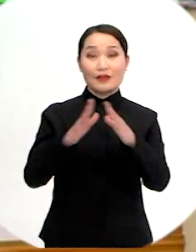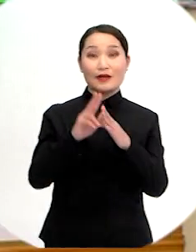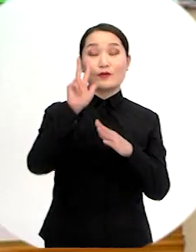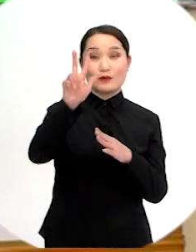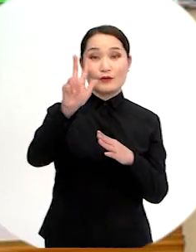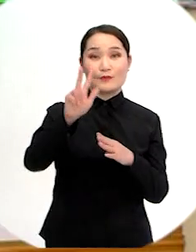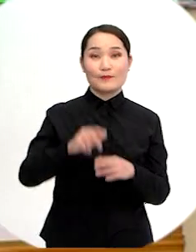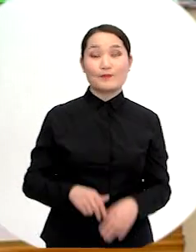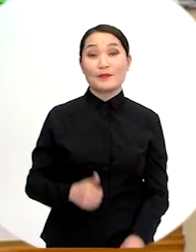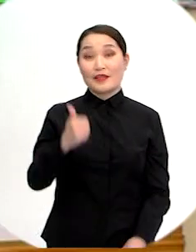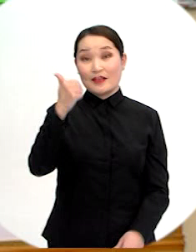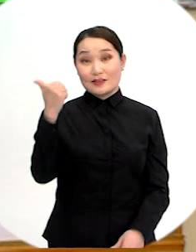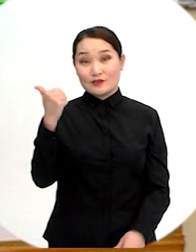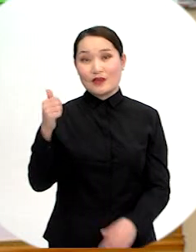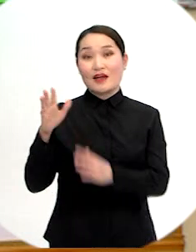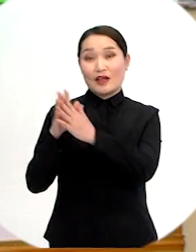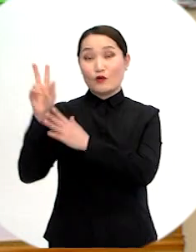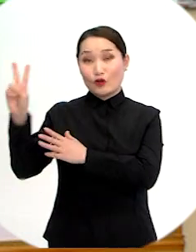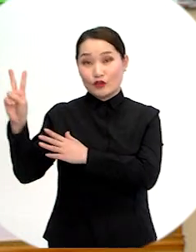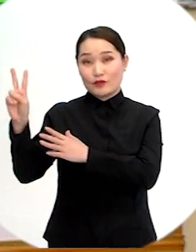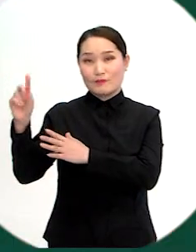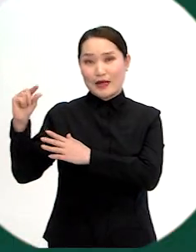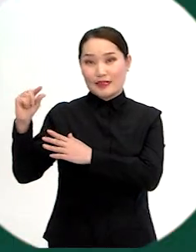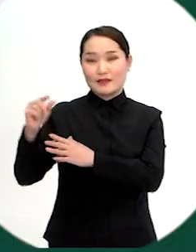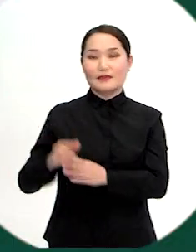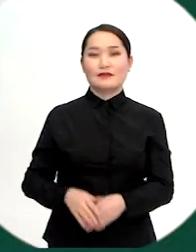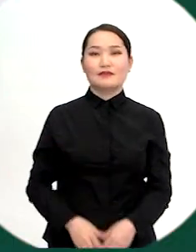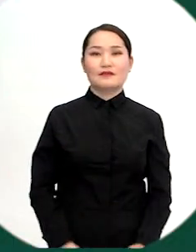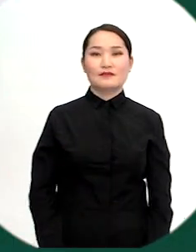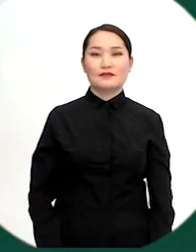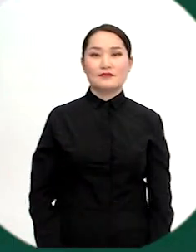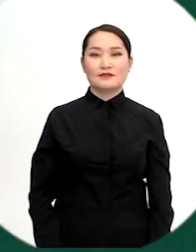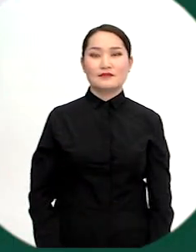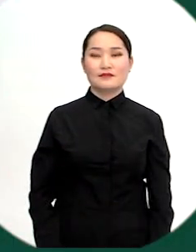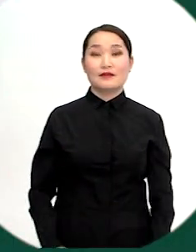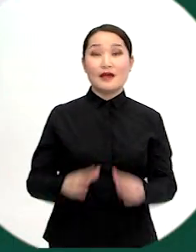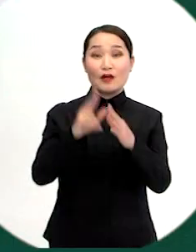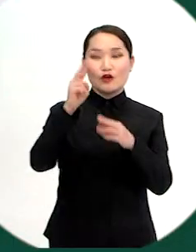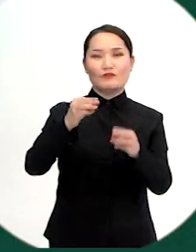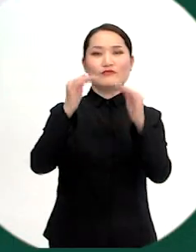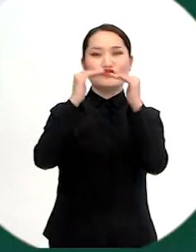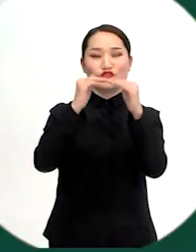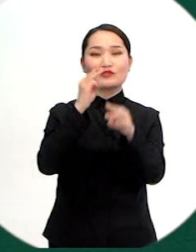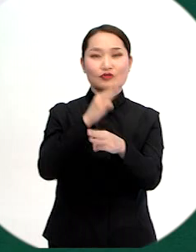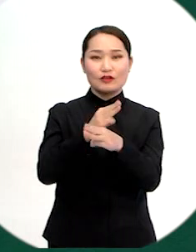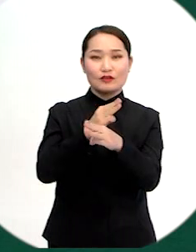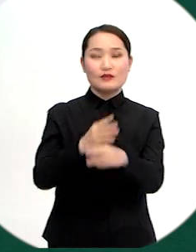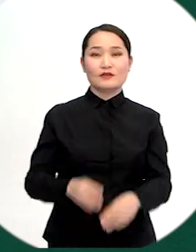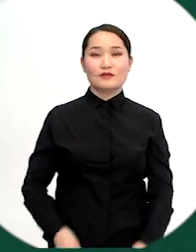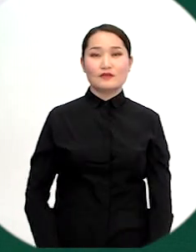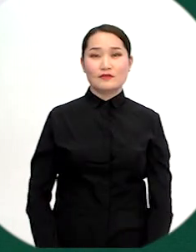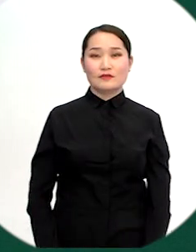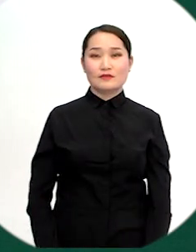Арун гурвын хөрш тоо 12 байсан. 12 маань бидний тэмдэглэснээр тэгш тоо.